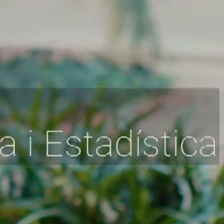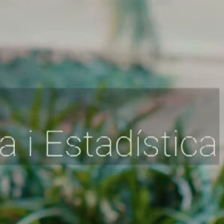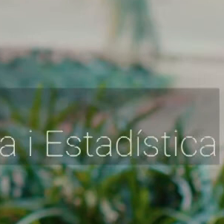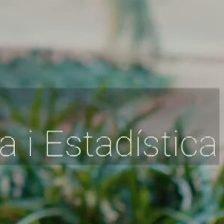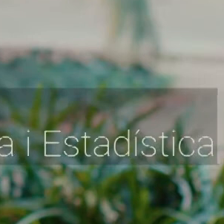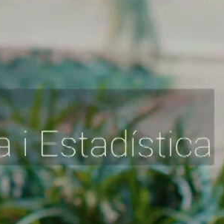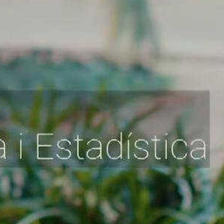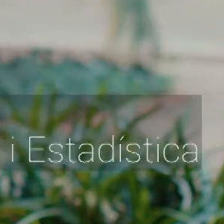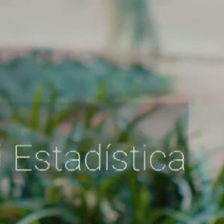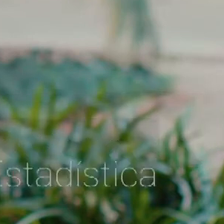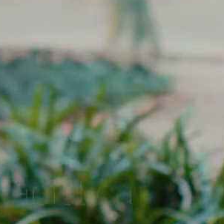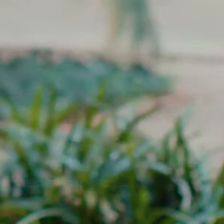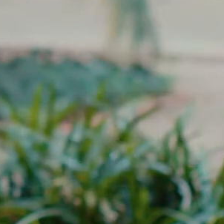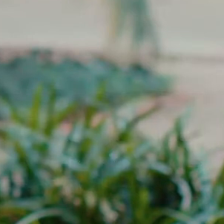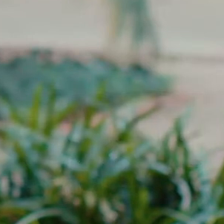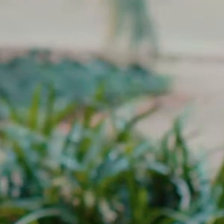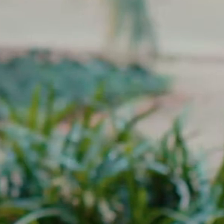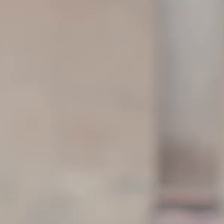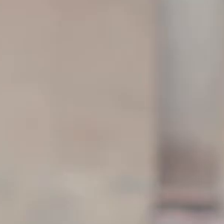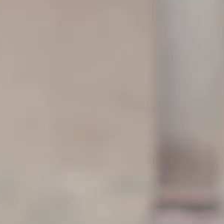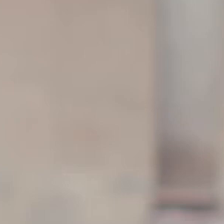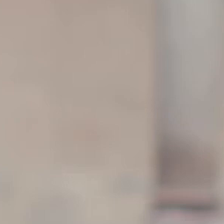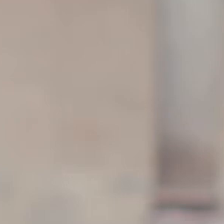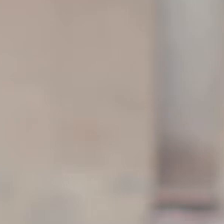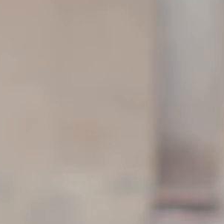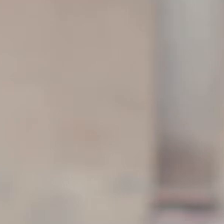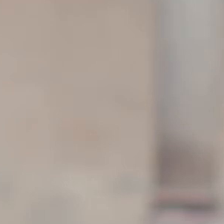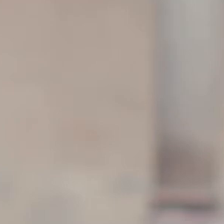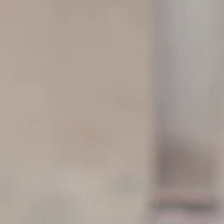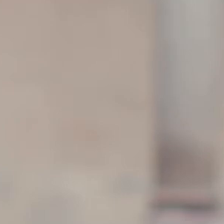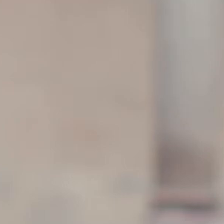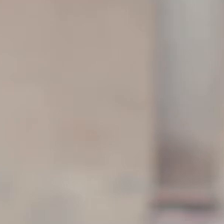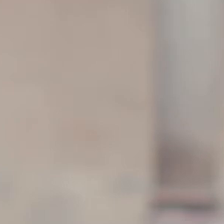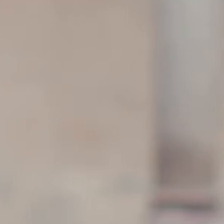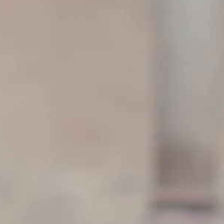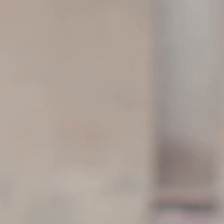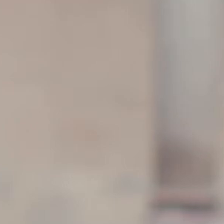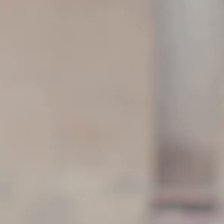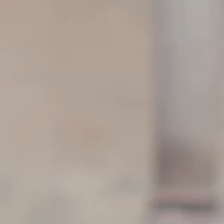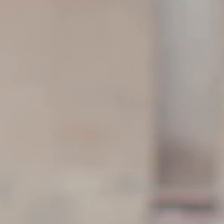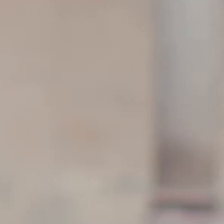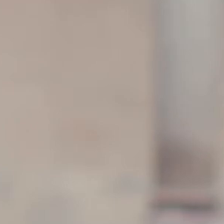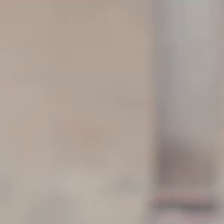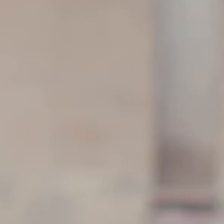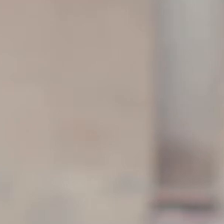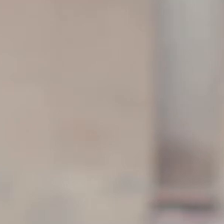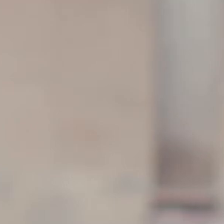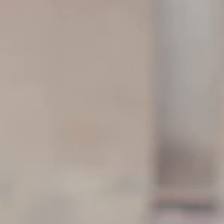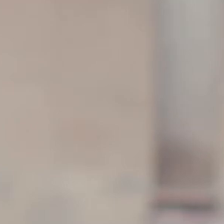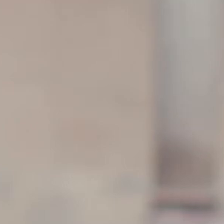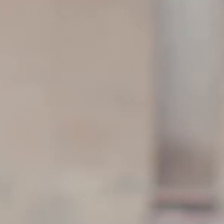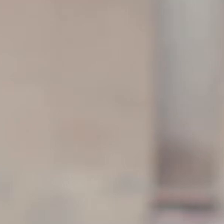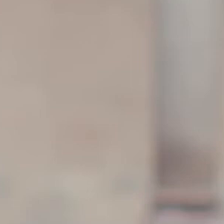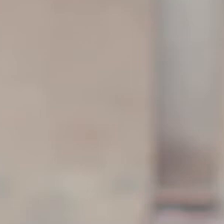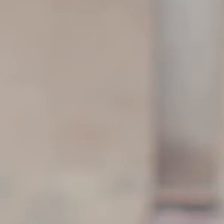que vam fer és establir una col·laboració amb Aigües de Barcelona per dur a terme el control de la presència del genoma dels genomes del virus